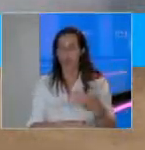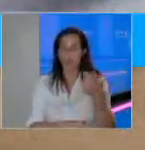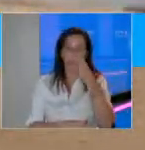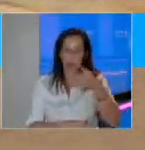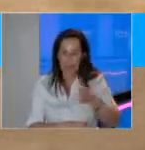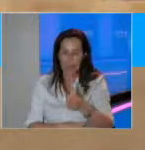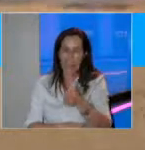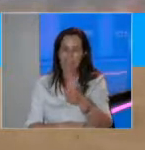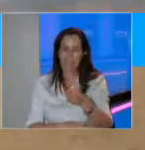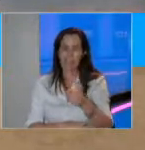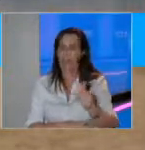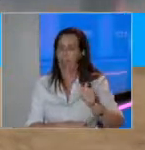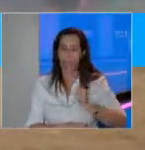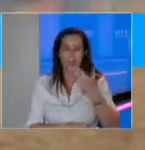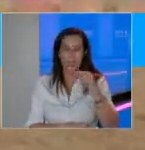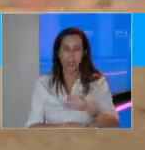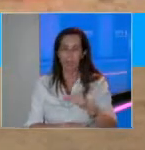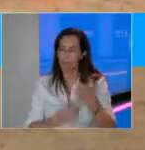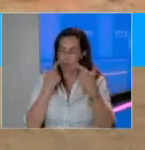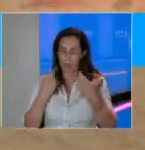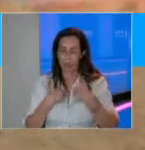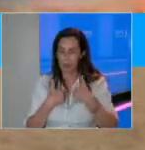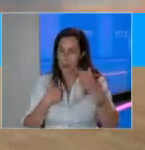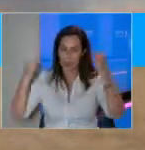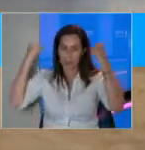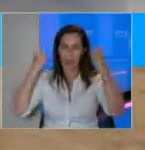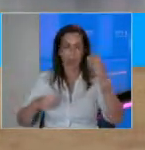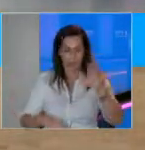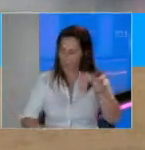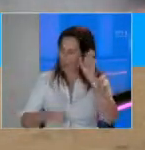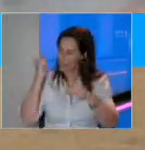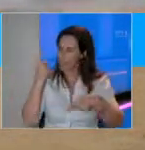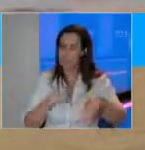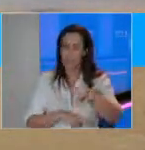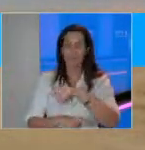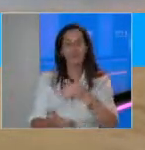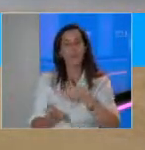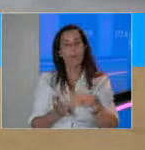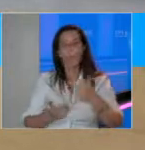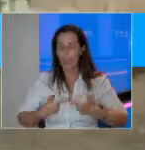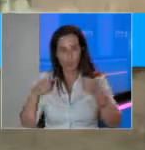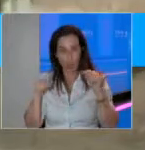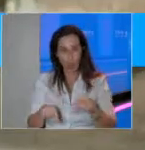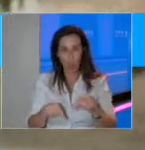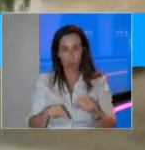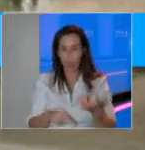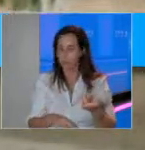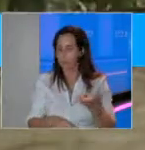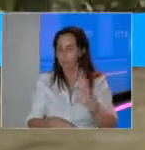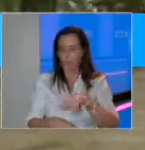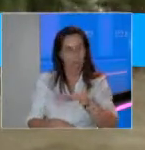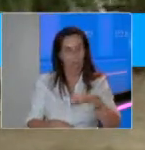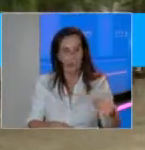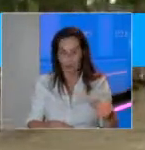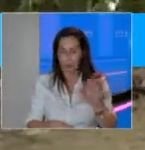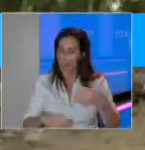חדירה. החיילים שלנו שמגנים עלינו הם הגיבורים, אבל גם האזרחים שממשיכים לחיות פה ולגדל פה ילדים, הם